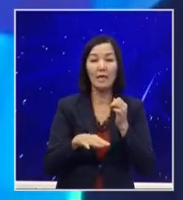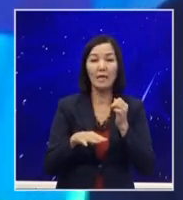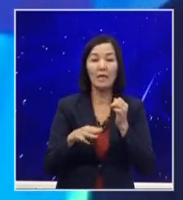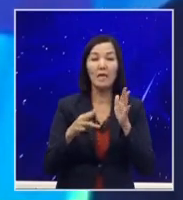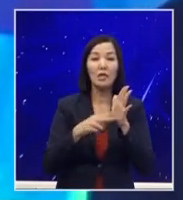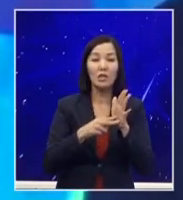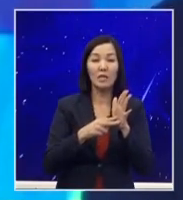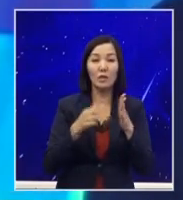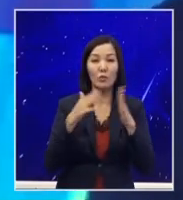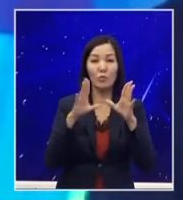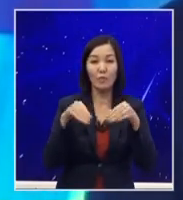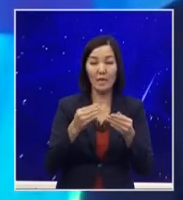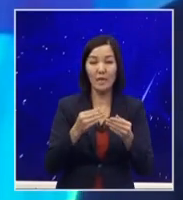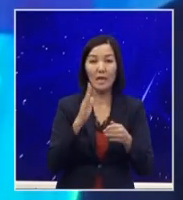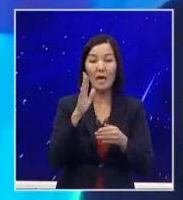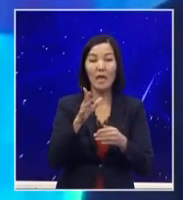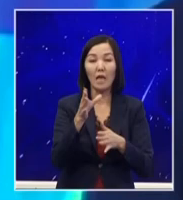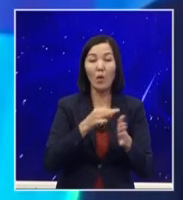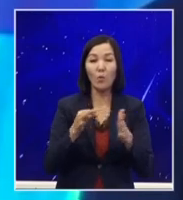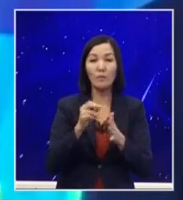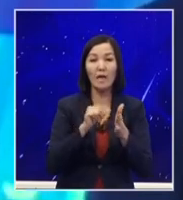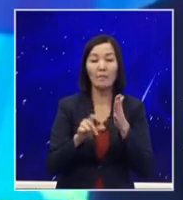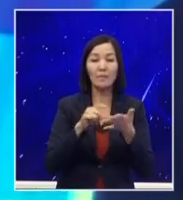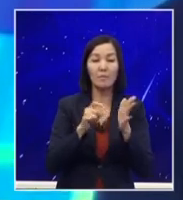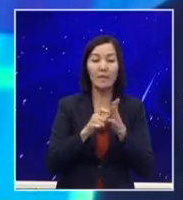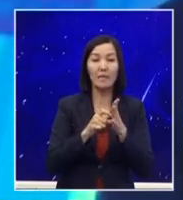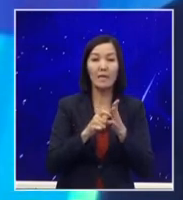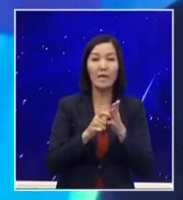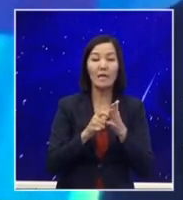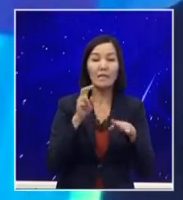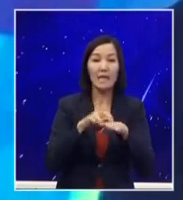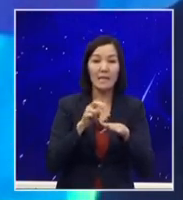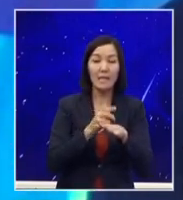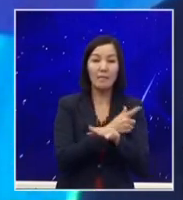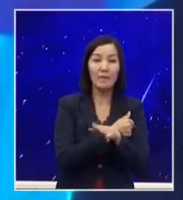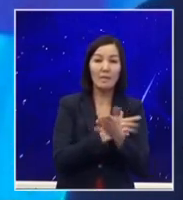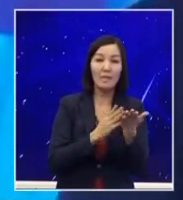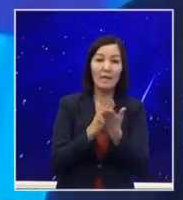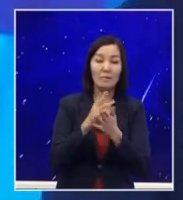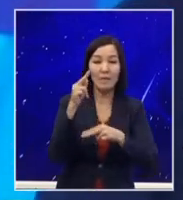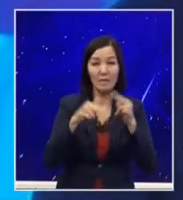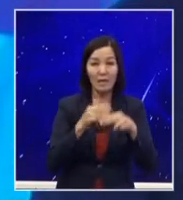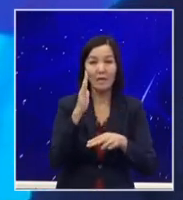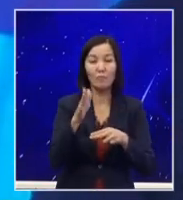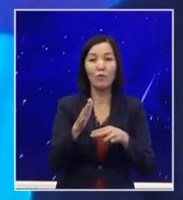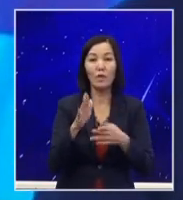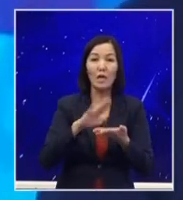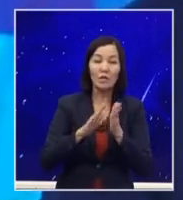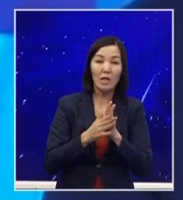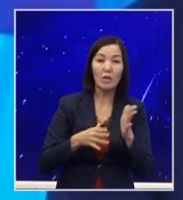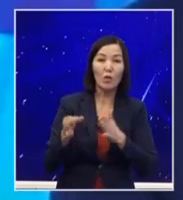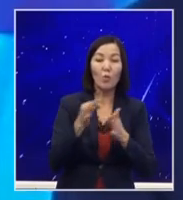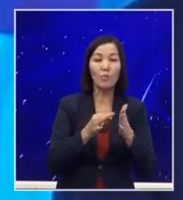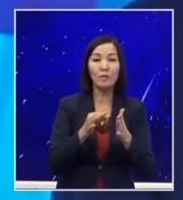дәрігерлерге беріледі. Алдағы жылы облыста тағы 60 пәтер тек осы сала қызметкерлеріне арнап салынады. Осындай жағдайдың арқасында біздің